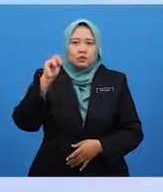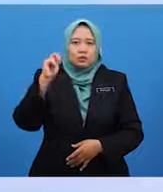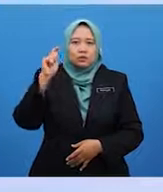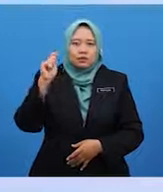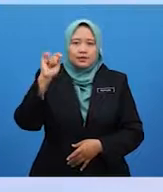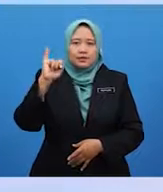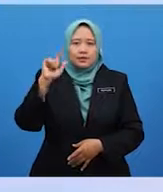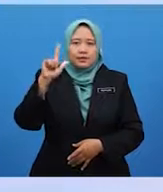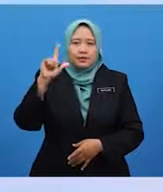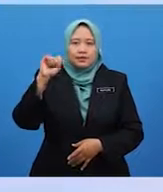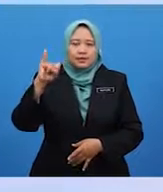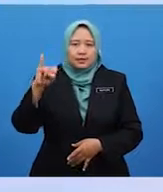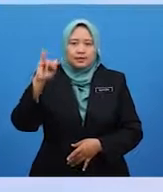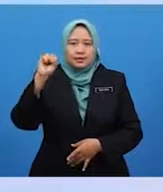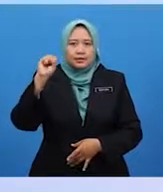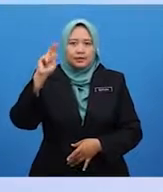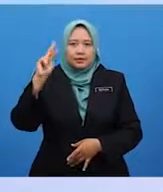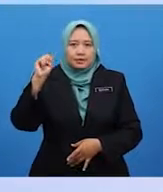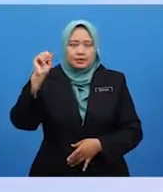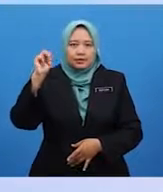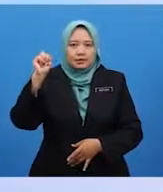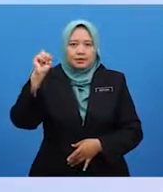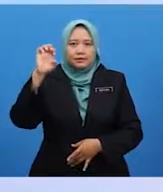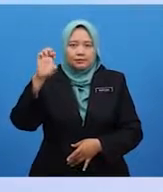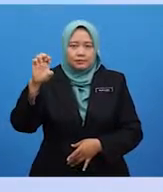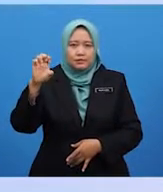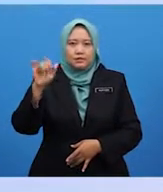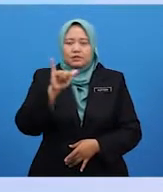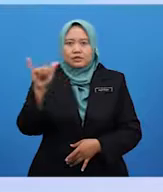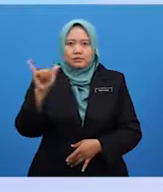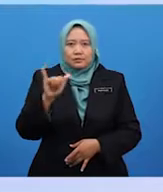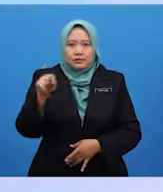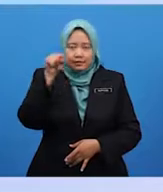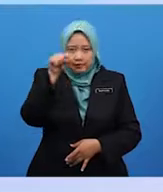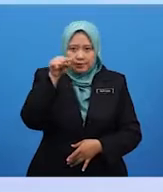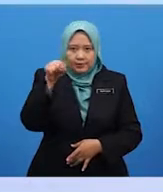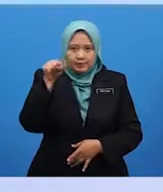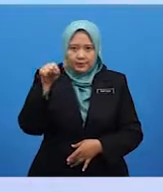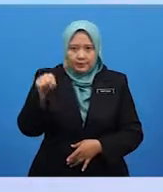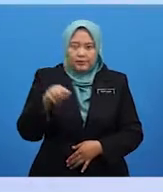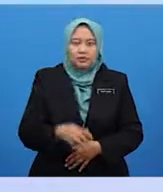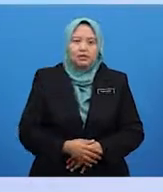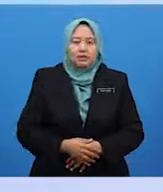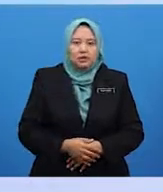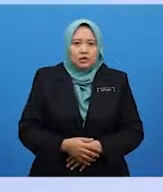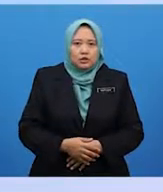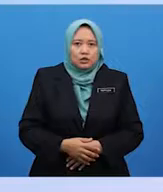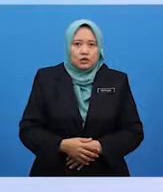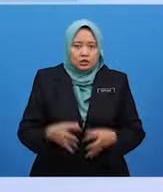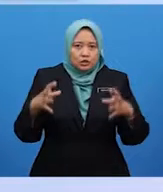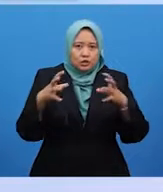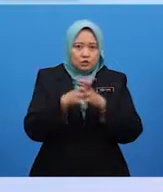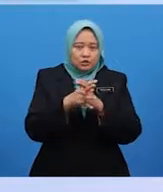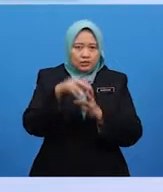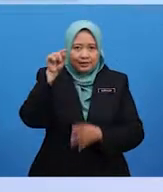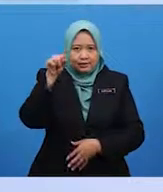teknik titik sebenarnya bahasa Melayu kita. Betul. Jadi, sapuan warna yang terhasil mempunyai gabungan warna dari titik-titik